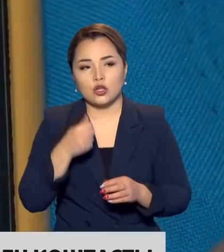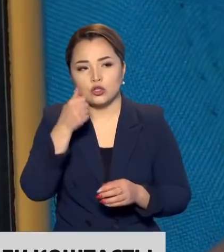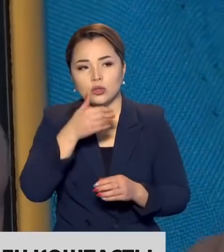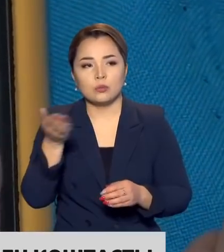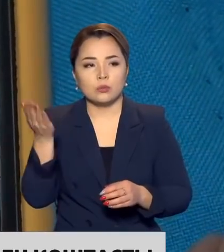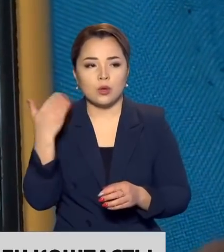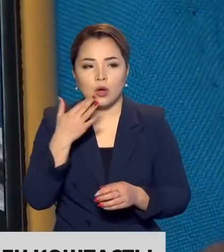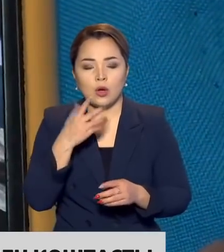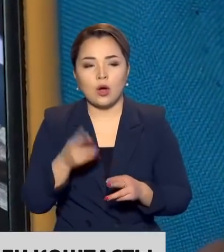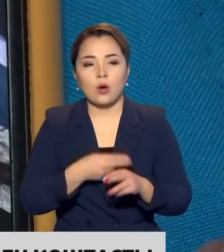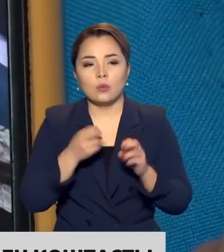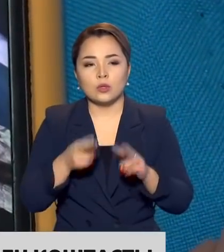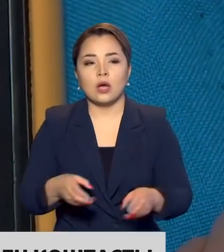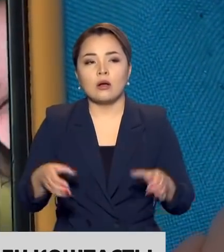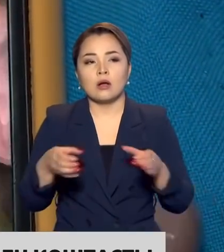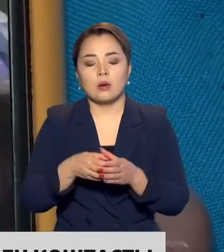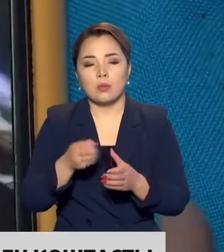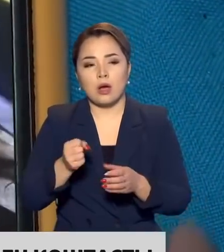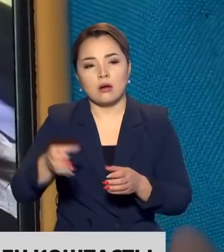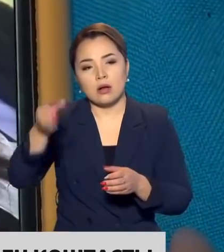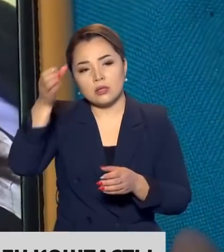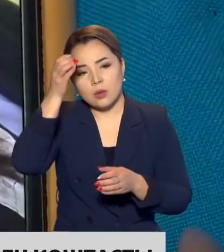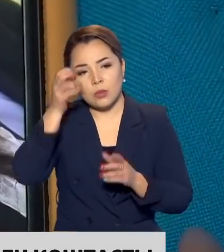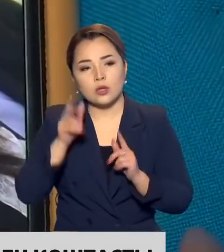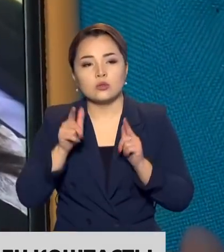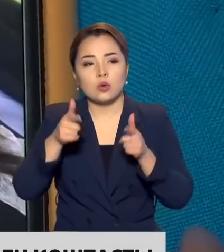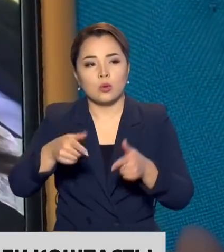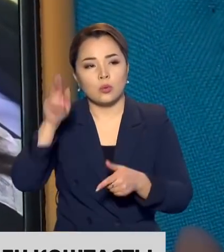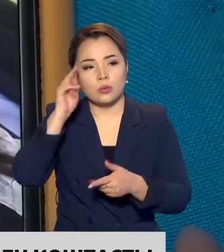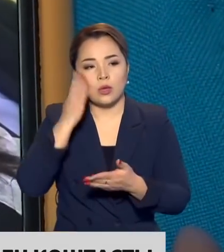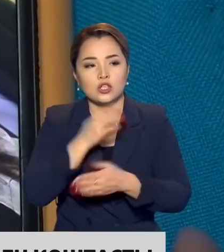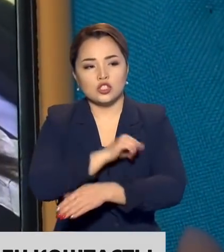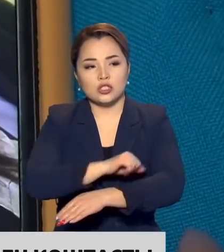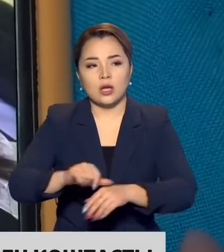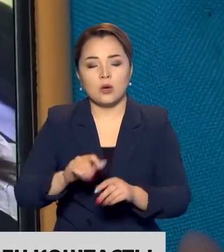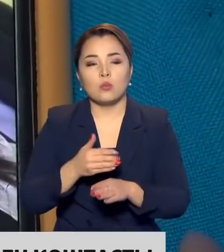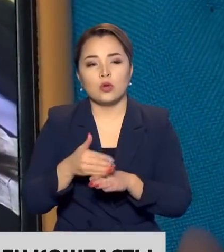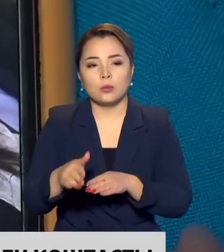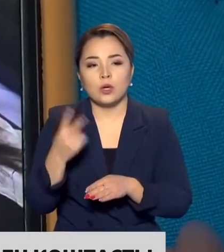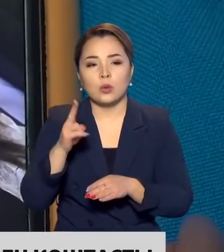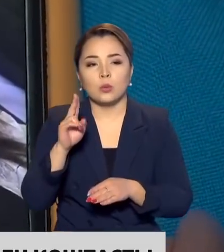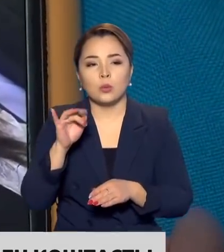бұрын ұлттық қауіпсіздік комитетінің академиясына оқуға түскен. Шекарашылар